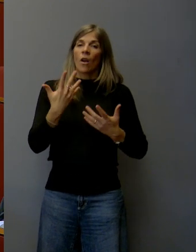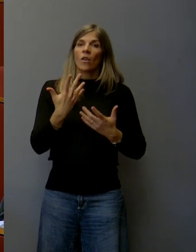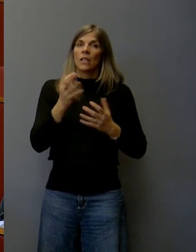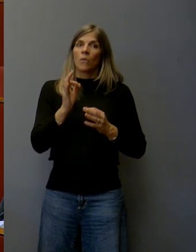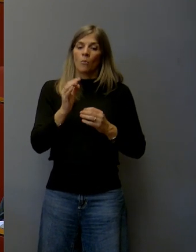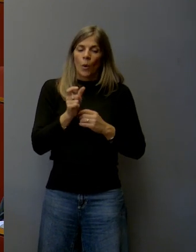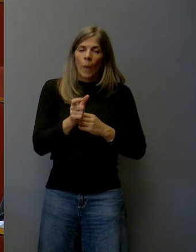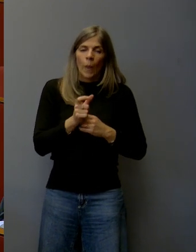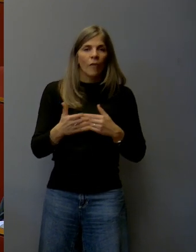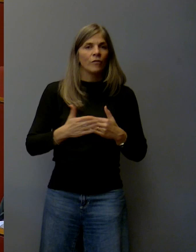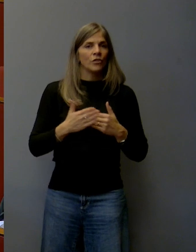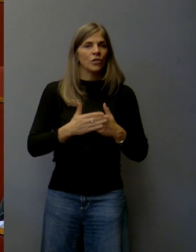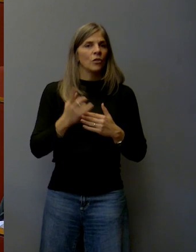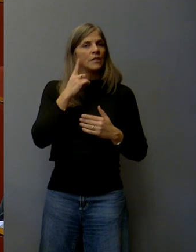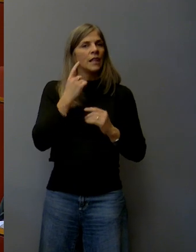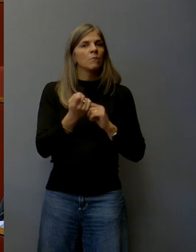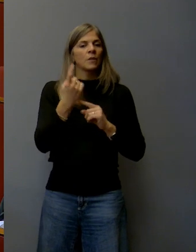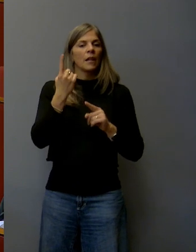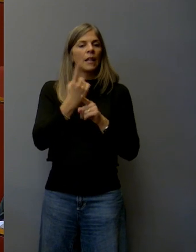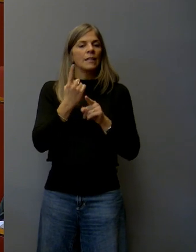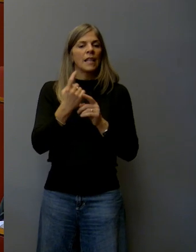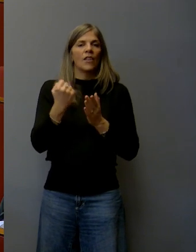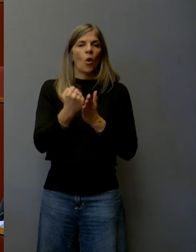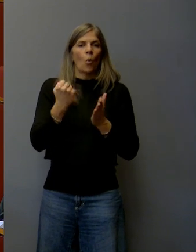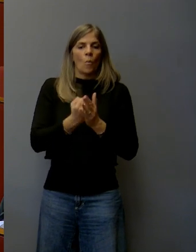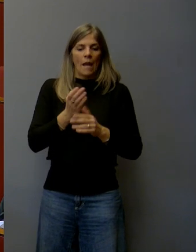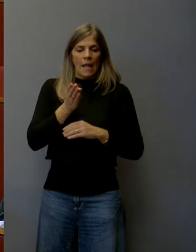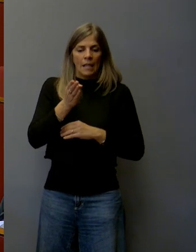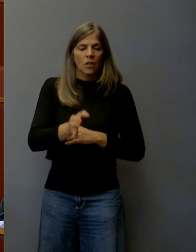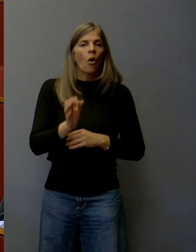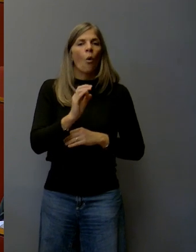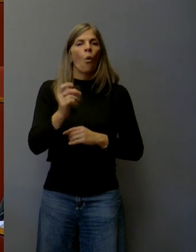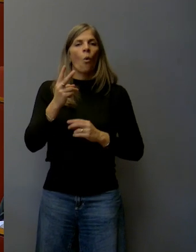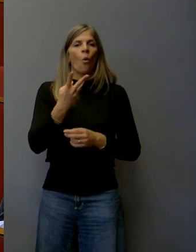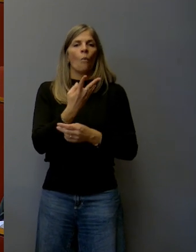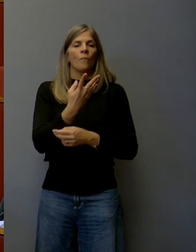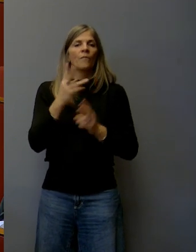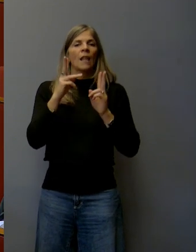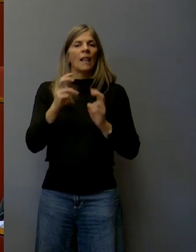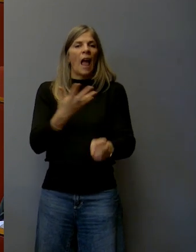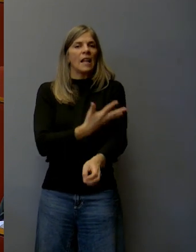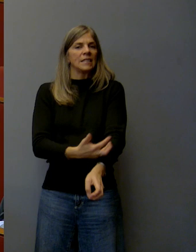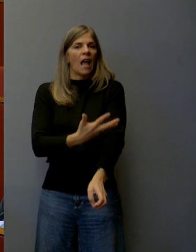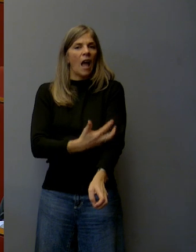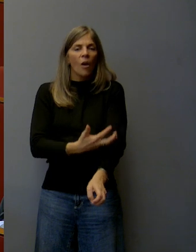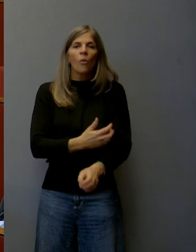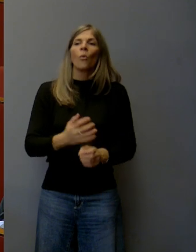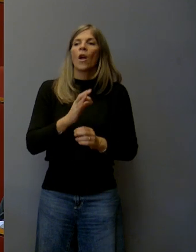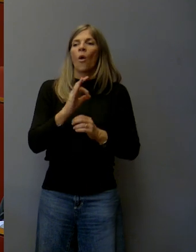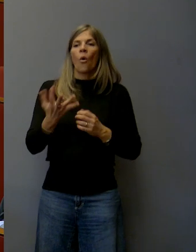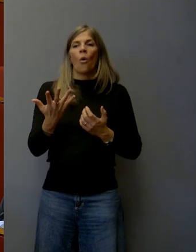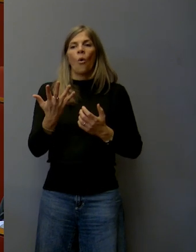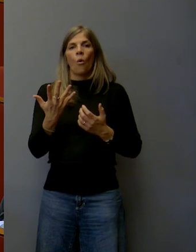casa che sia per andare a fare un documento che sia per andarsi a fare con l'analisi del sangue un intervento che non li costringa